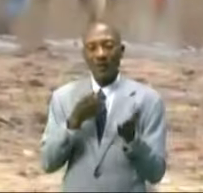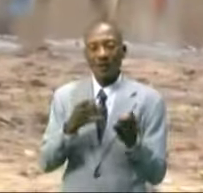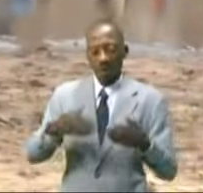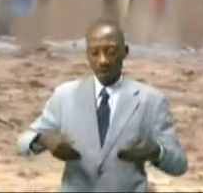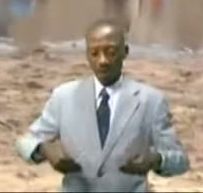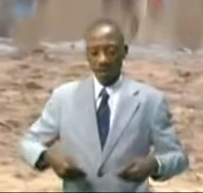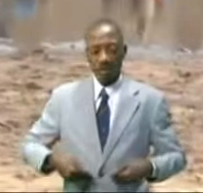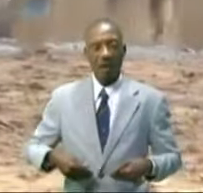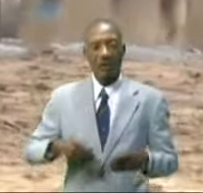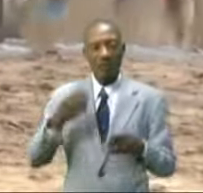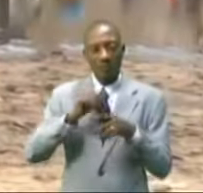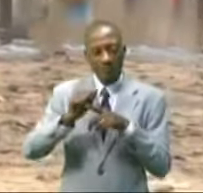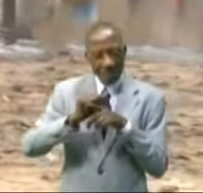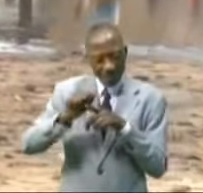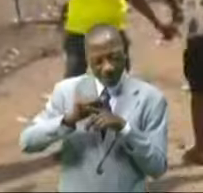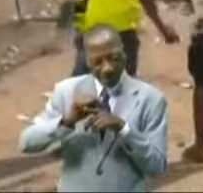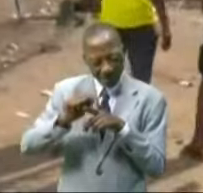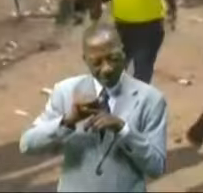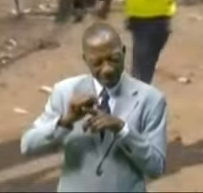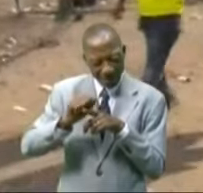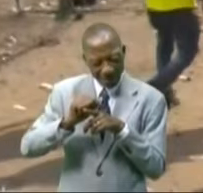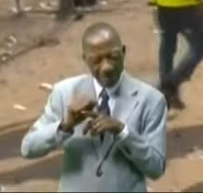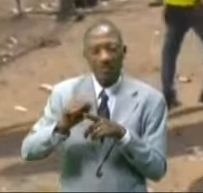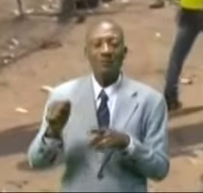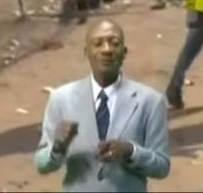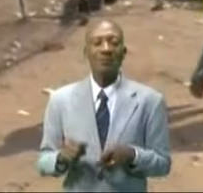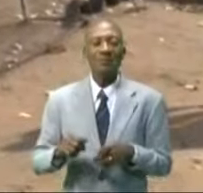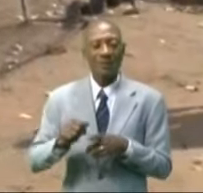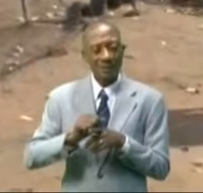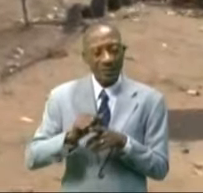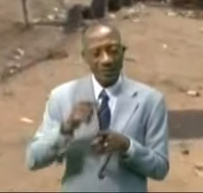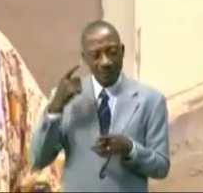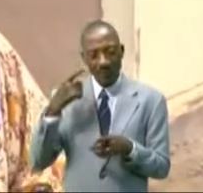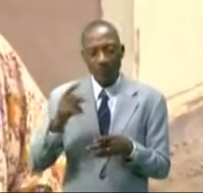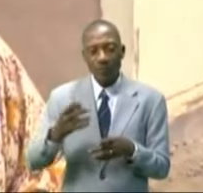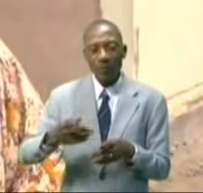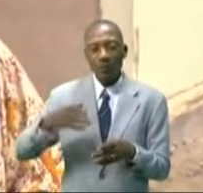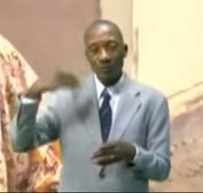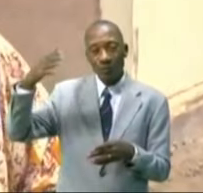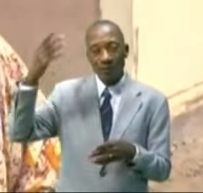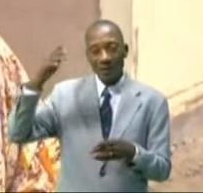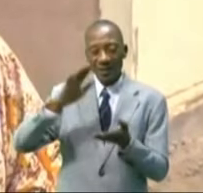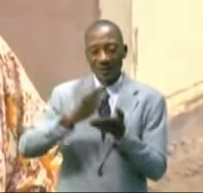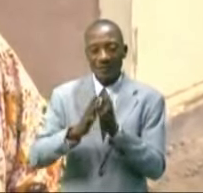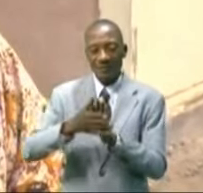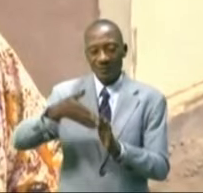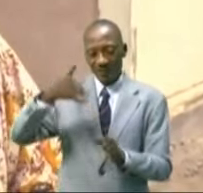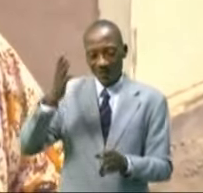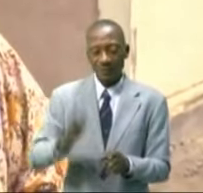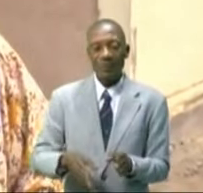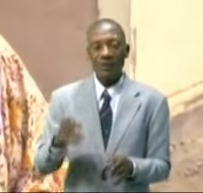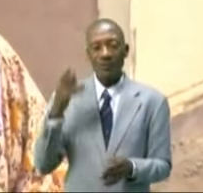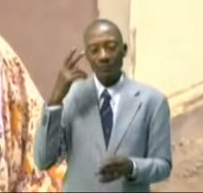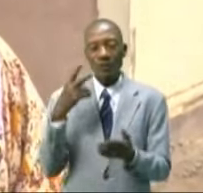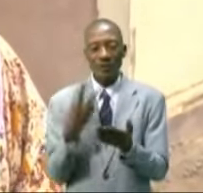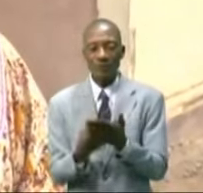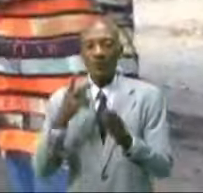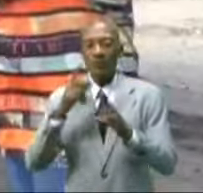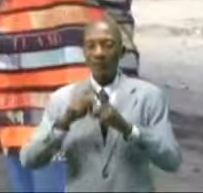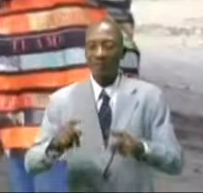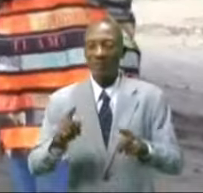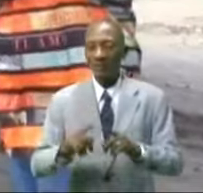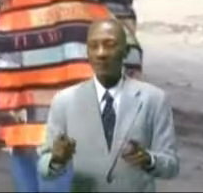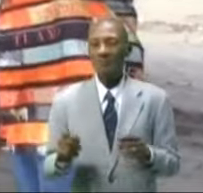programme qu'on puisse préparer aussi les enfants dès la base au sport et surtout